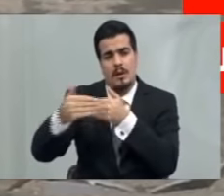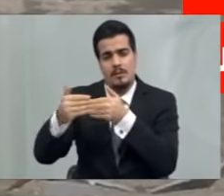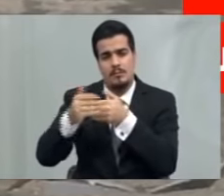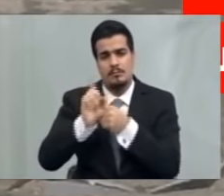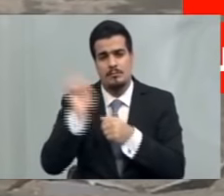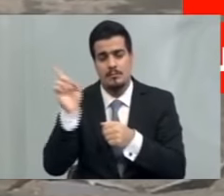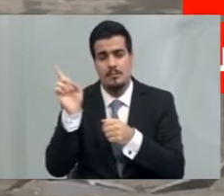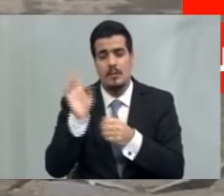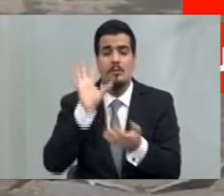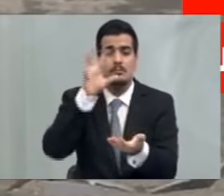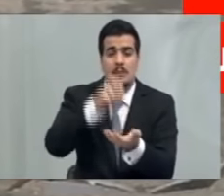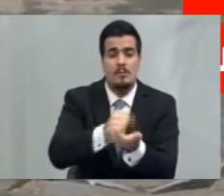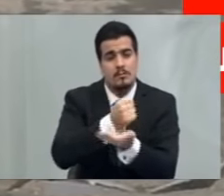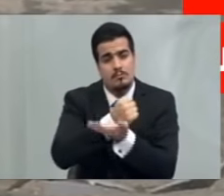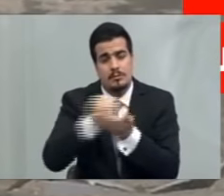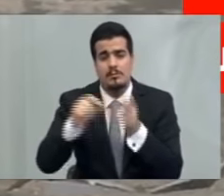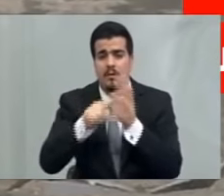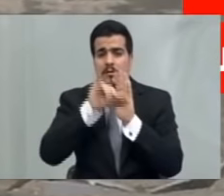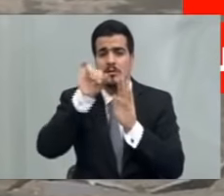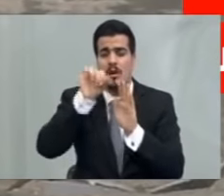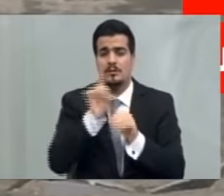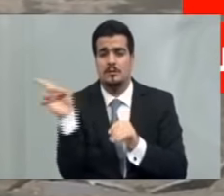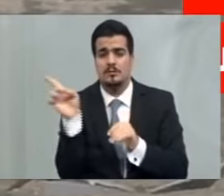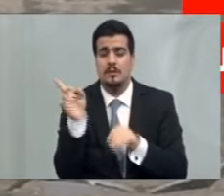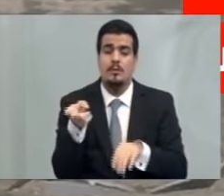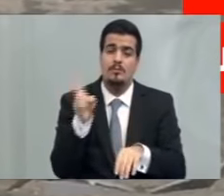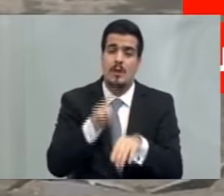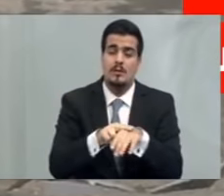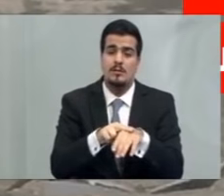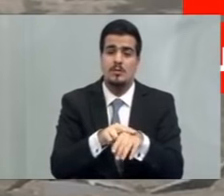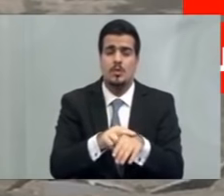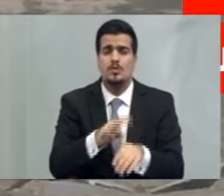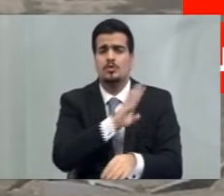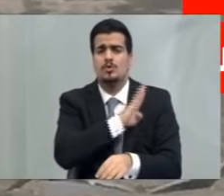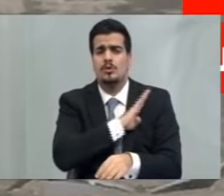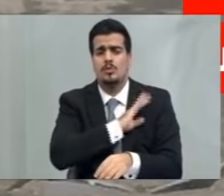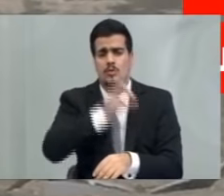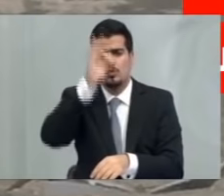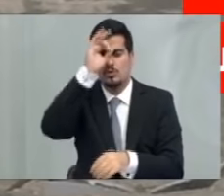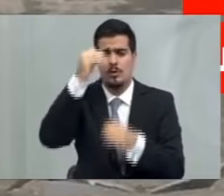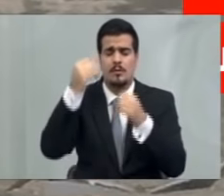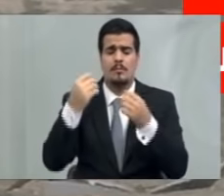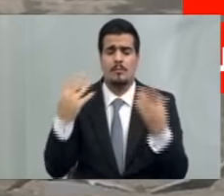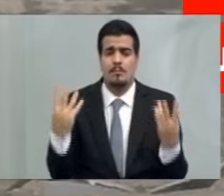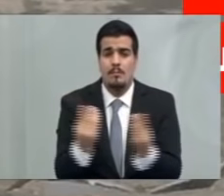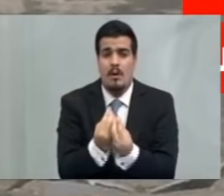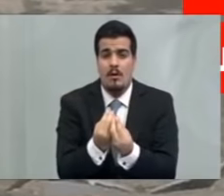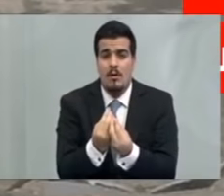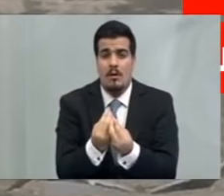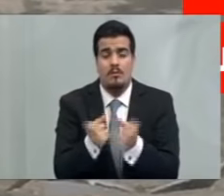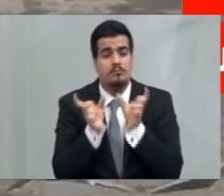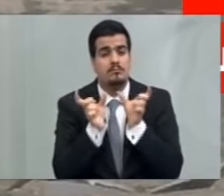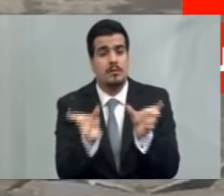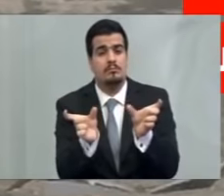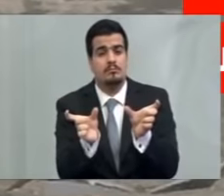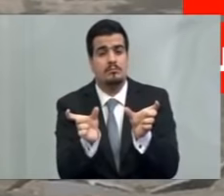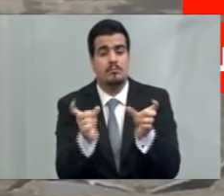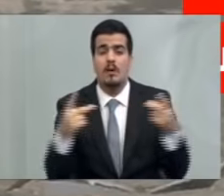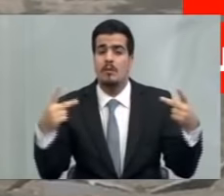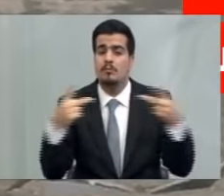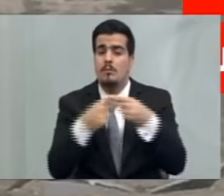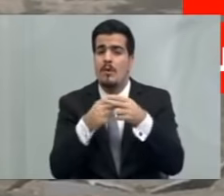ومعسكر الغزلان، كما اتجهت قطاعات من مكافحة الإرهاب إلى مناطق تل الرمان